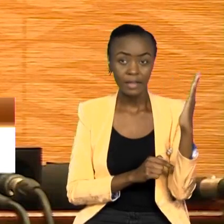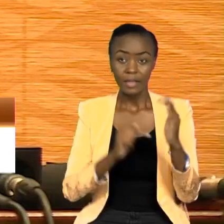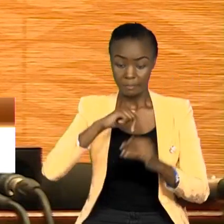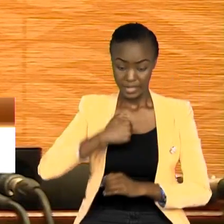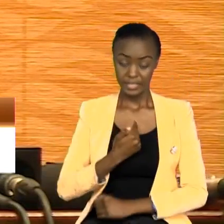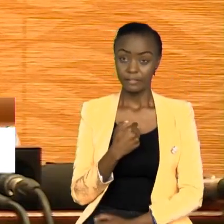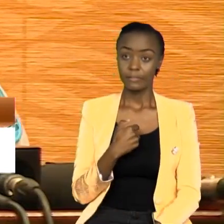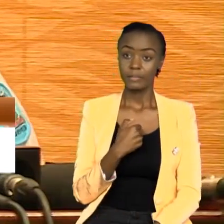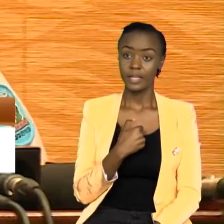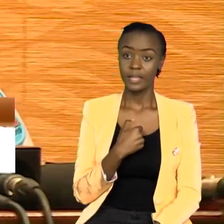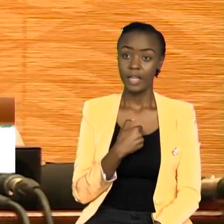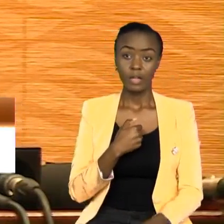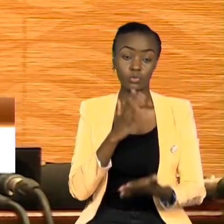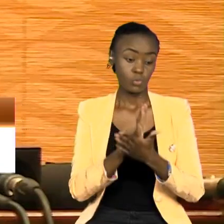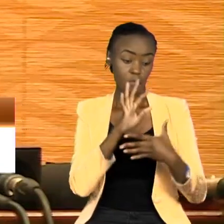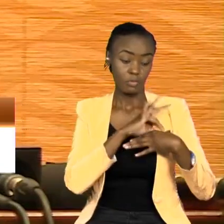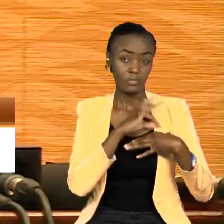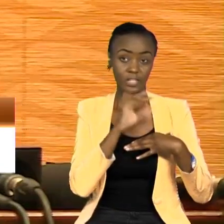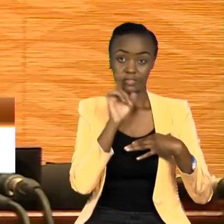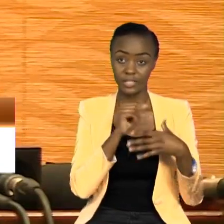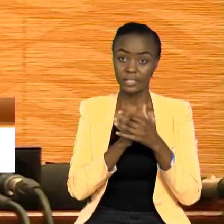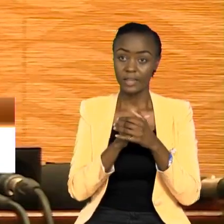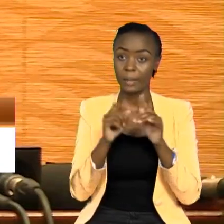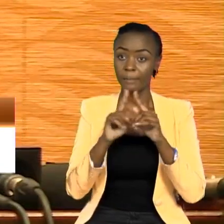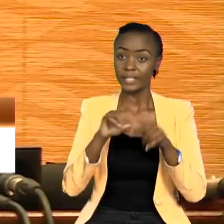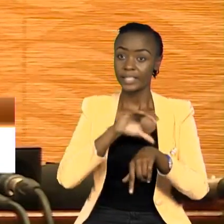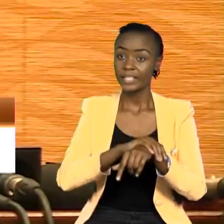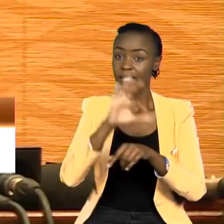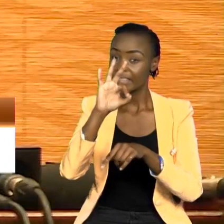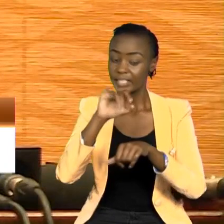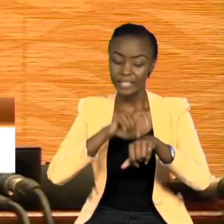be a beneficiary, but I got three times,